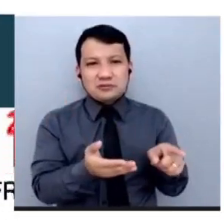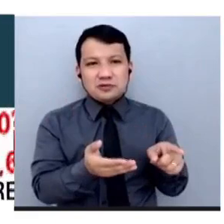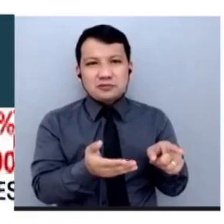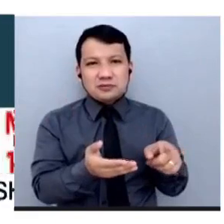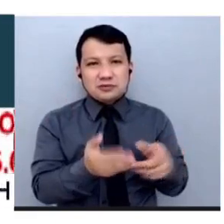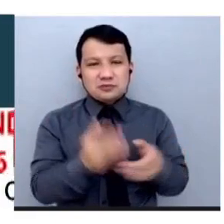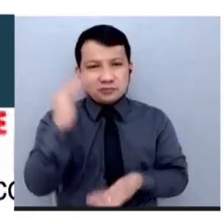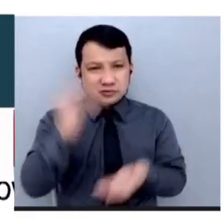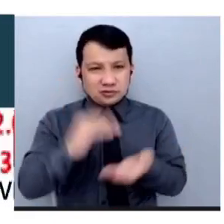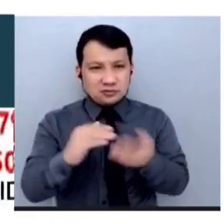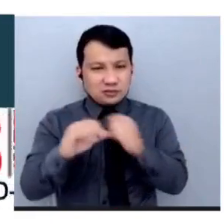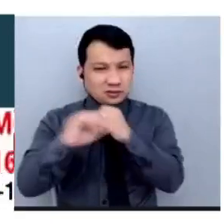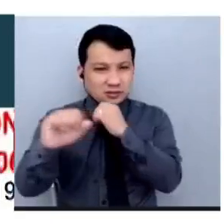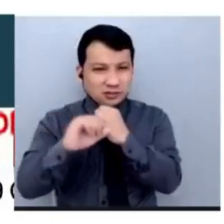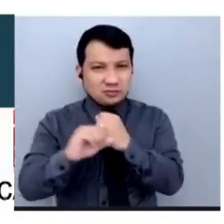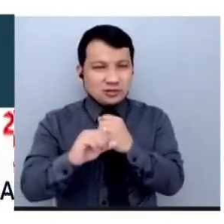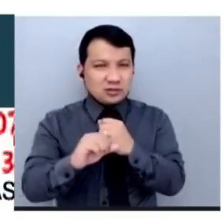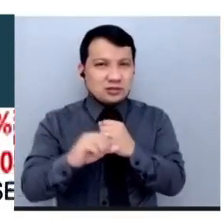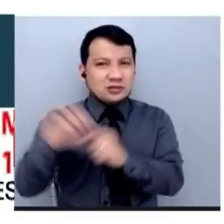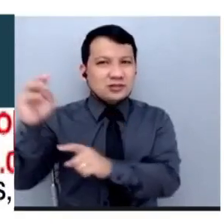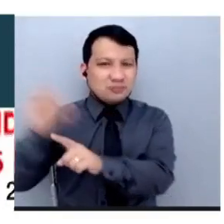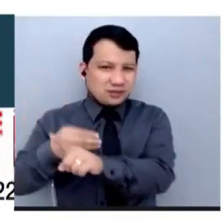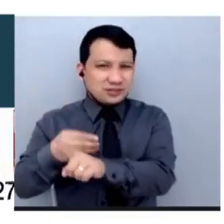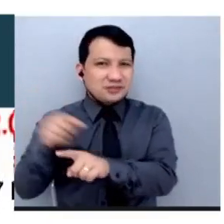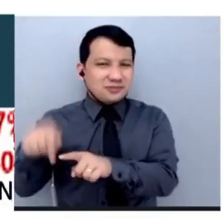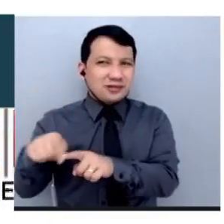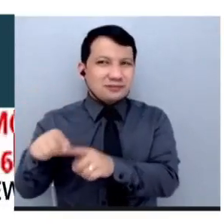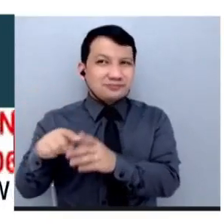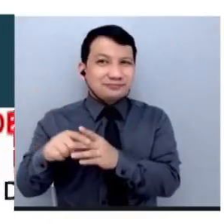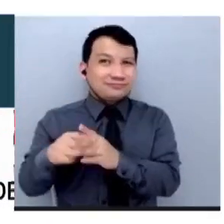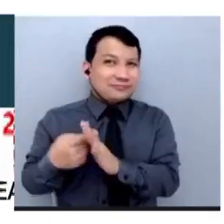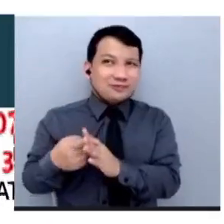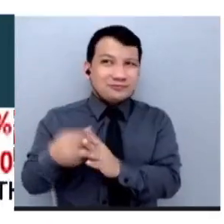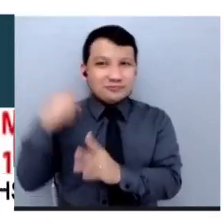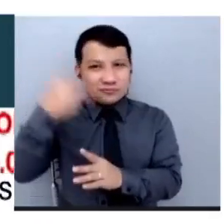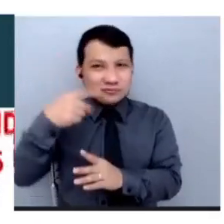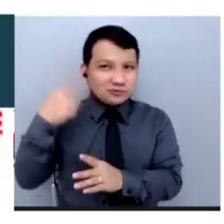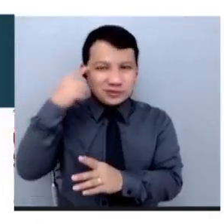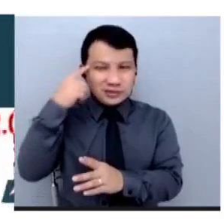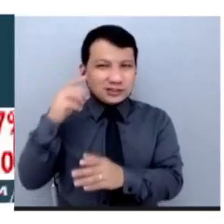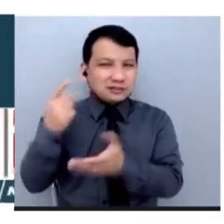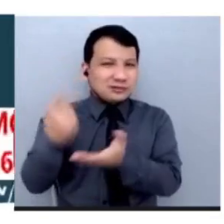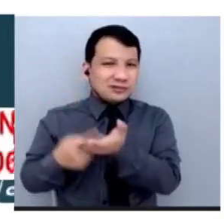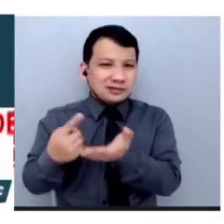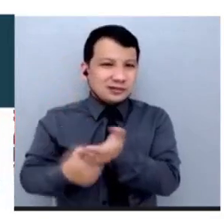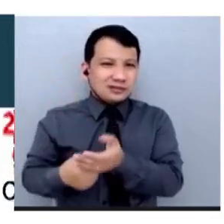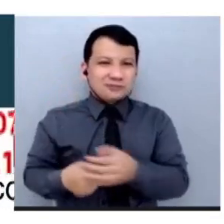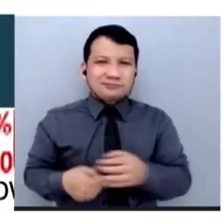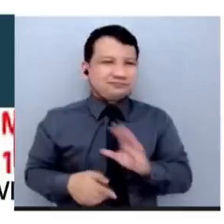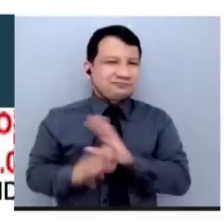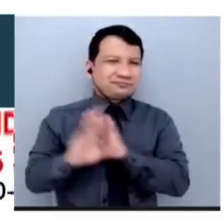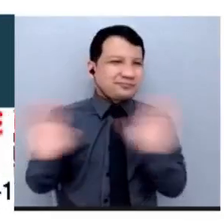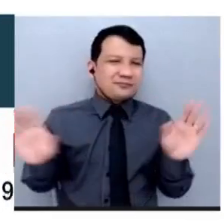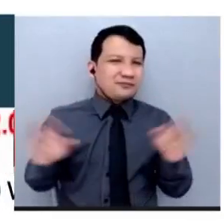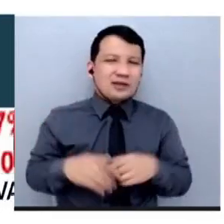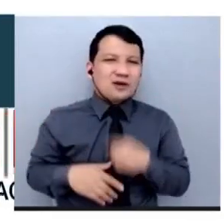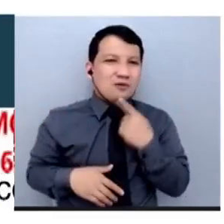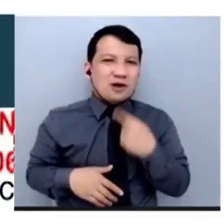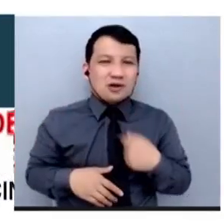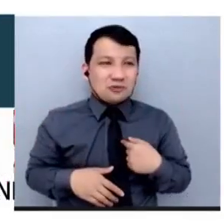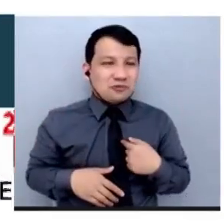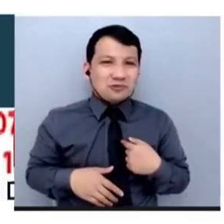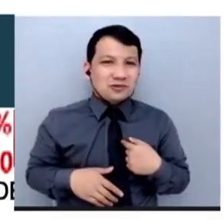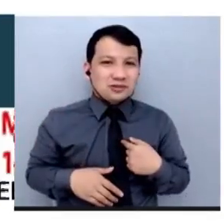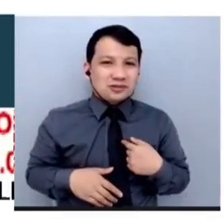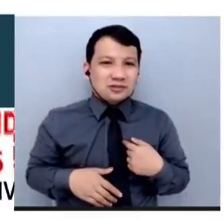period is Marso pa, puro politika yung pinag-uusapan eh. So I don't want to be